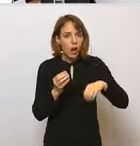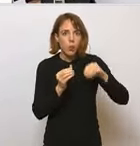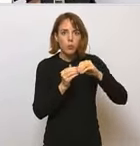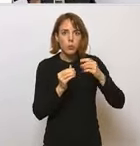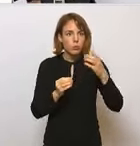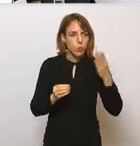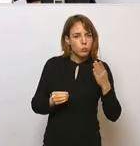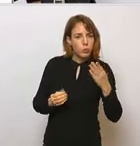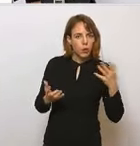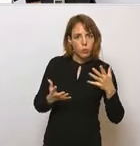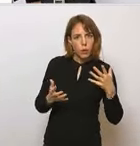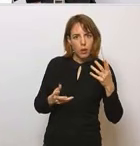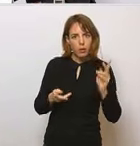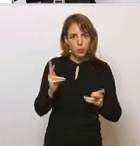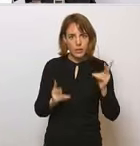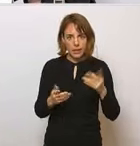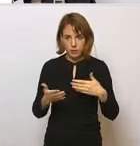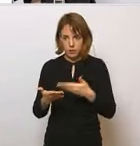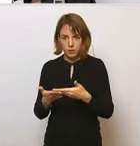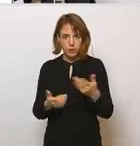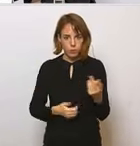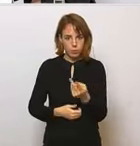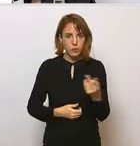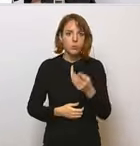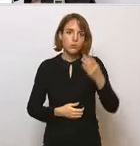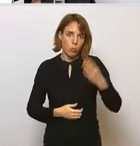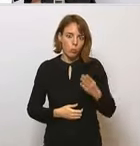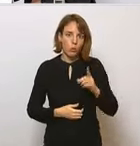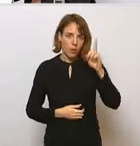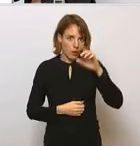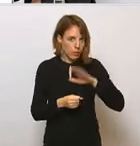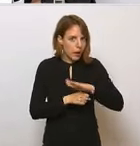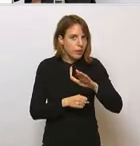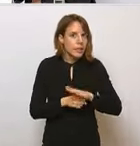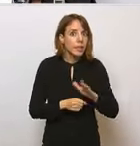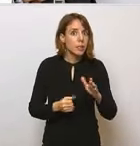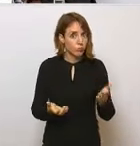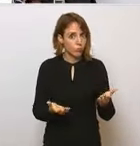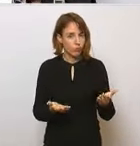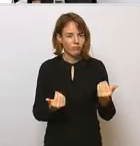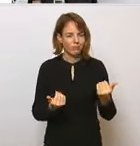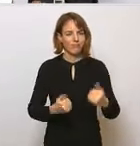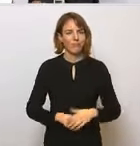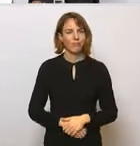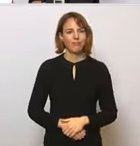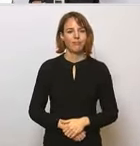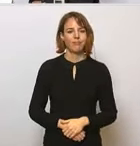suppose qu'ils ne sont peut-être nécessaire, mais sûrement pas suffisant. Maya.